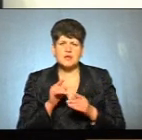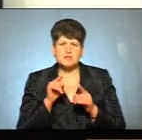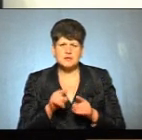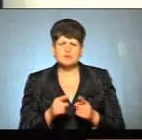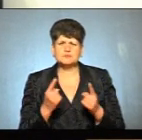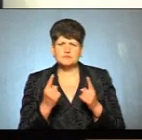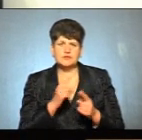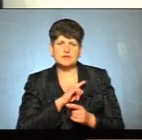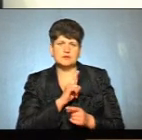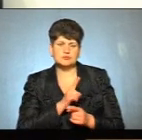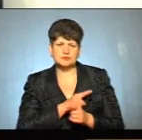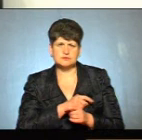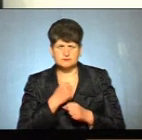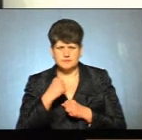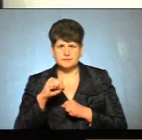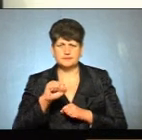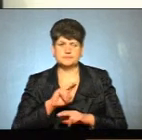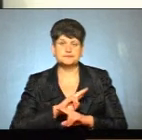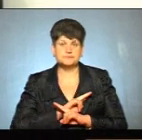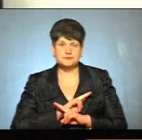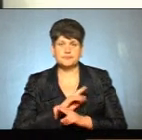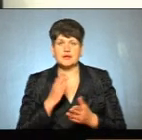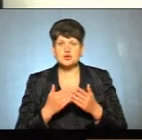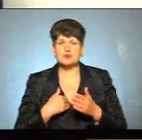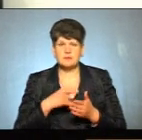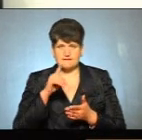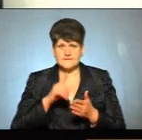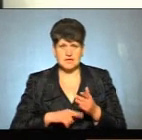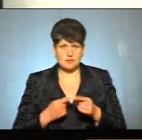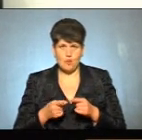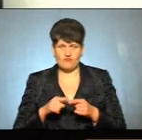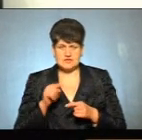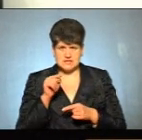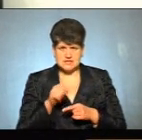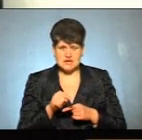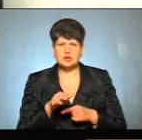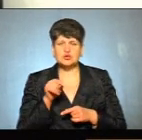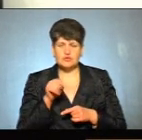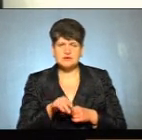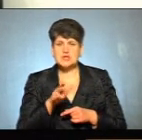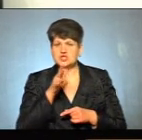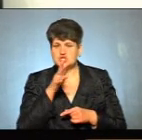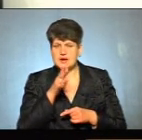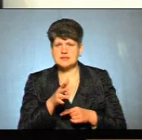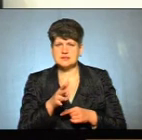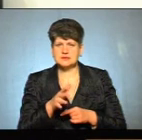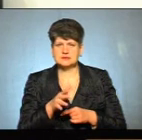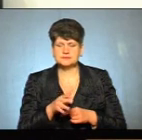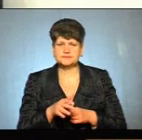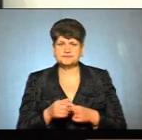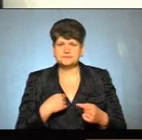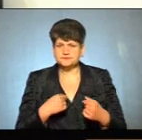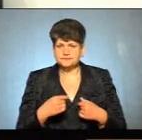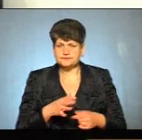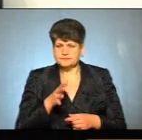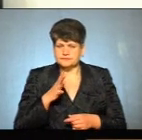що долає смерть. Якщо ми віримо в це, то і в цей час випробування і небезпек